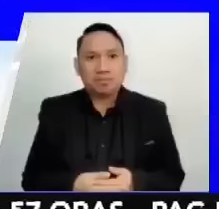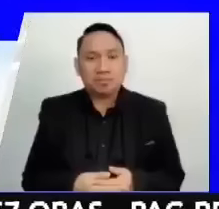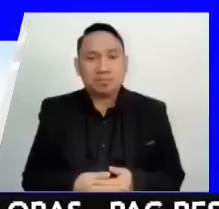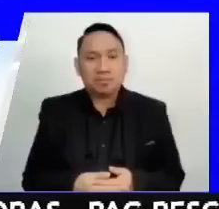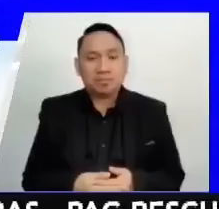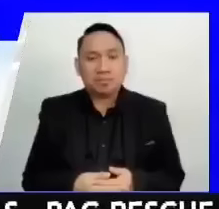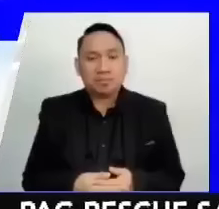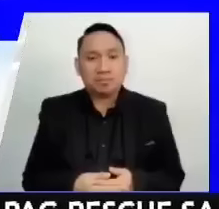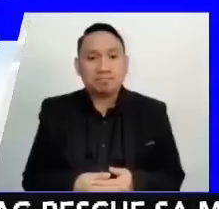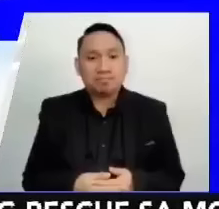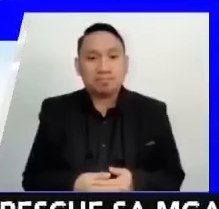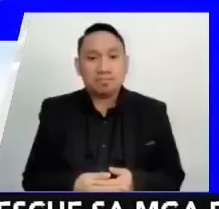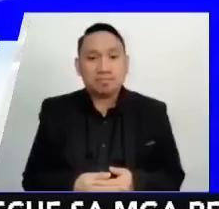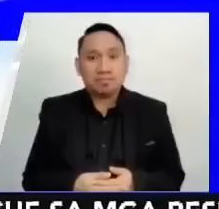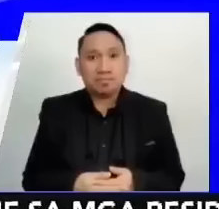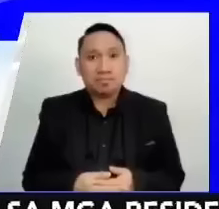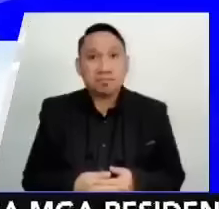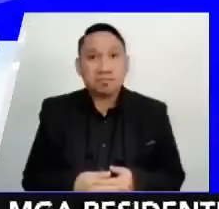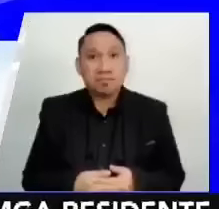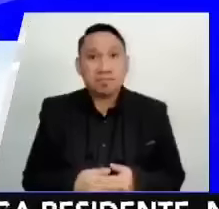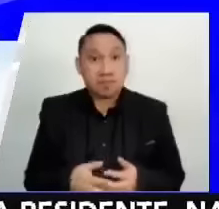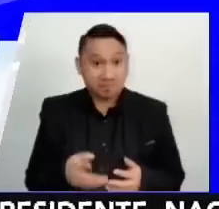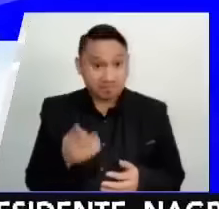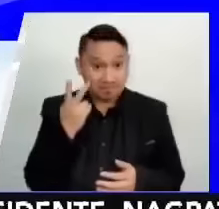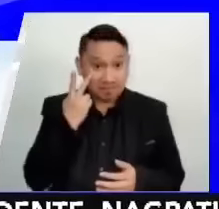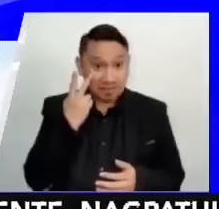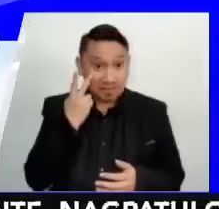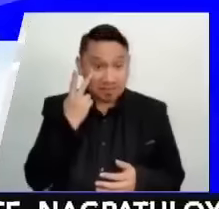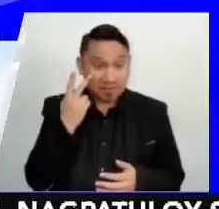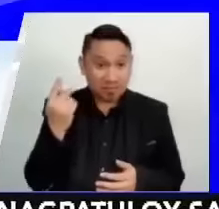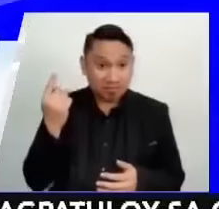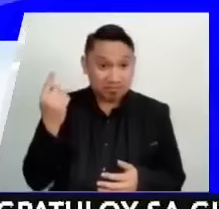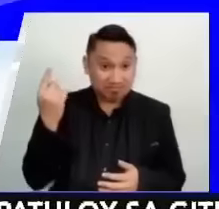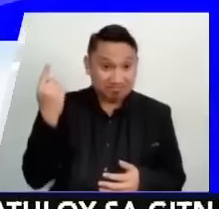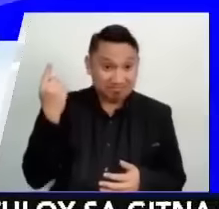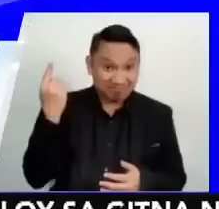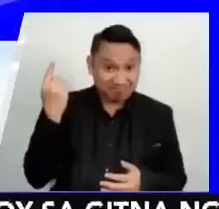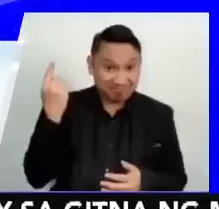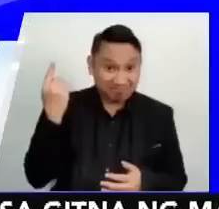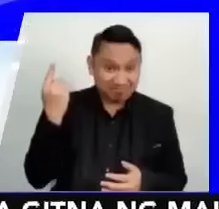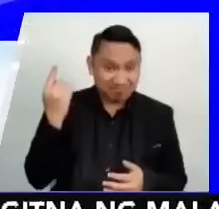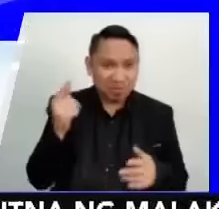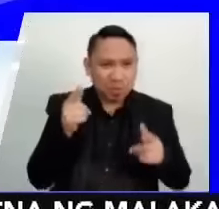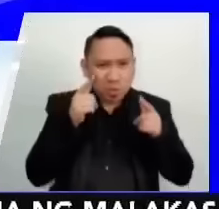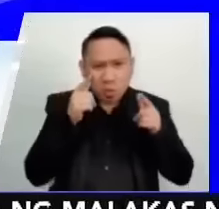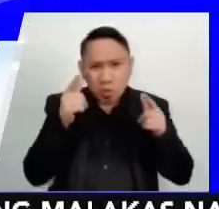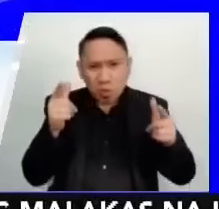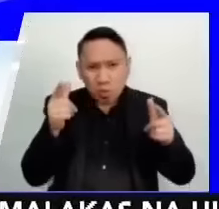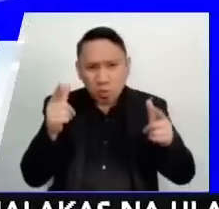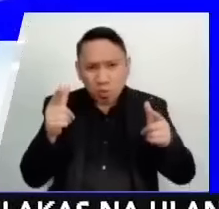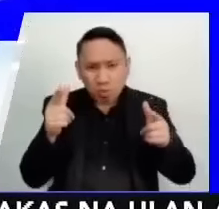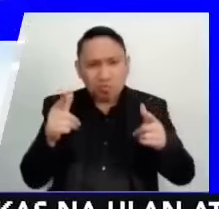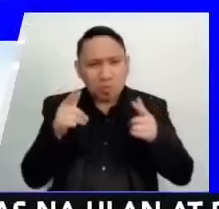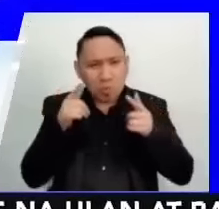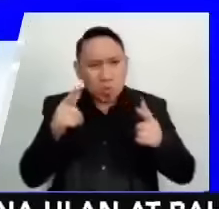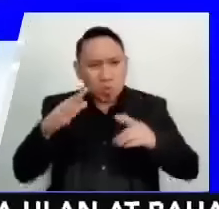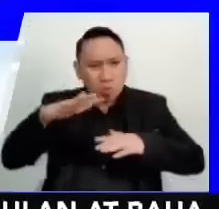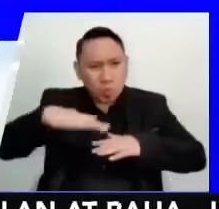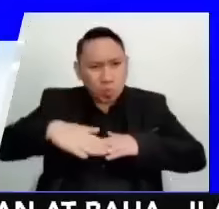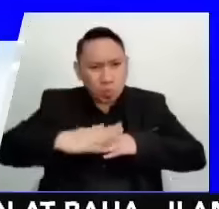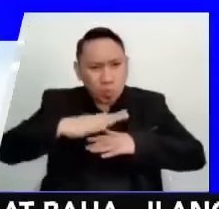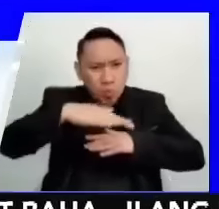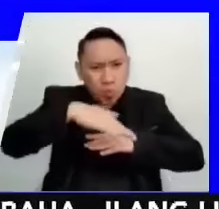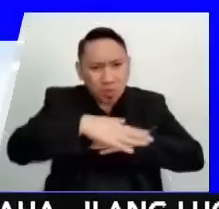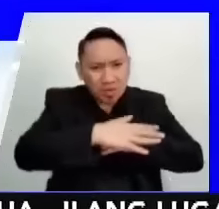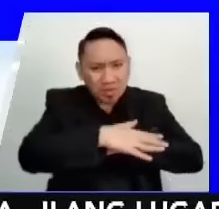Susan, kung matatanaw nyo sa aking likuran, nagmistulang dagat na nga ng maduming tubig at basura yung baha dito sa underpass.